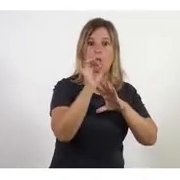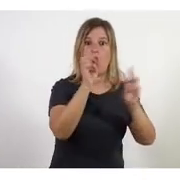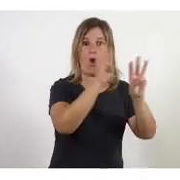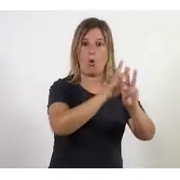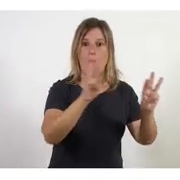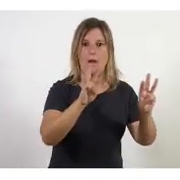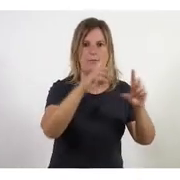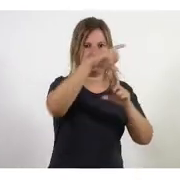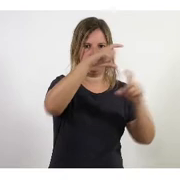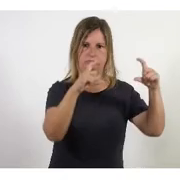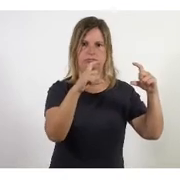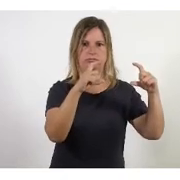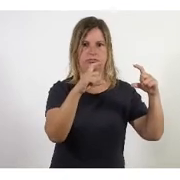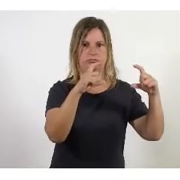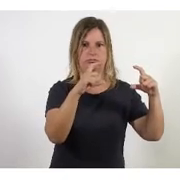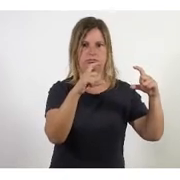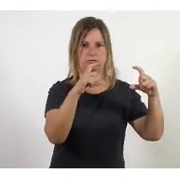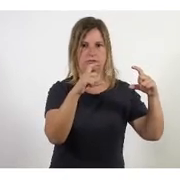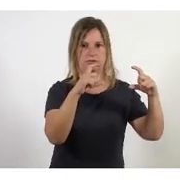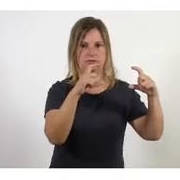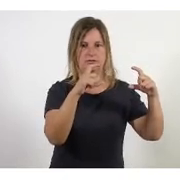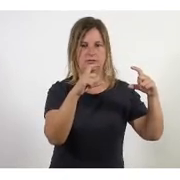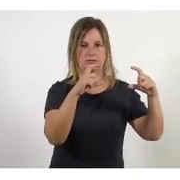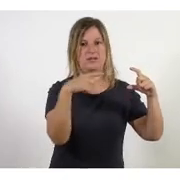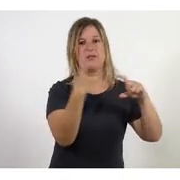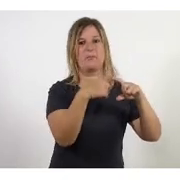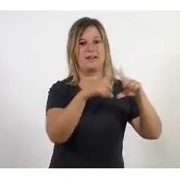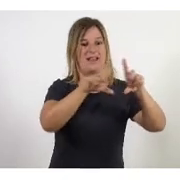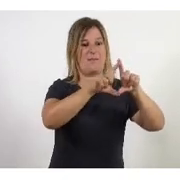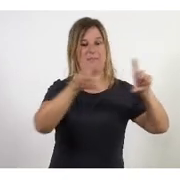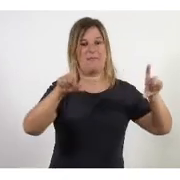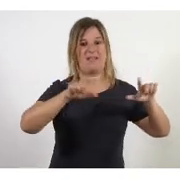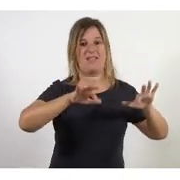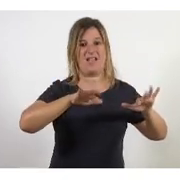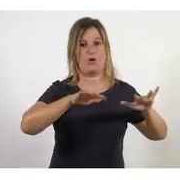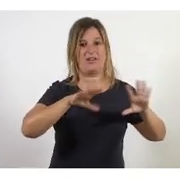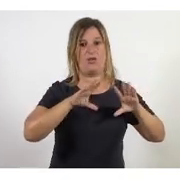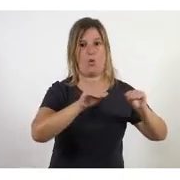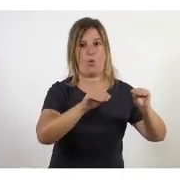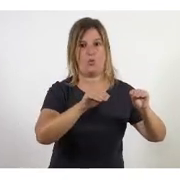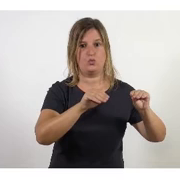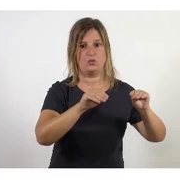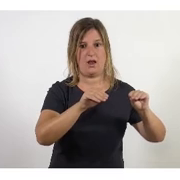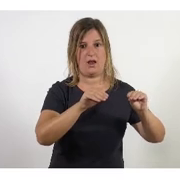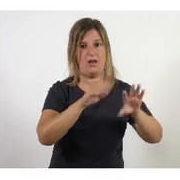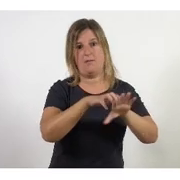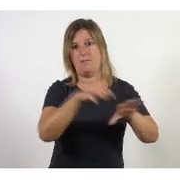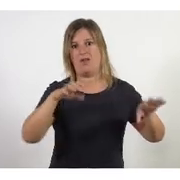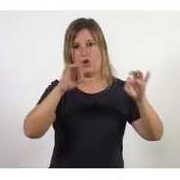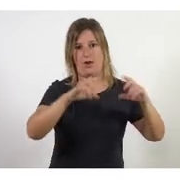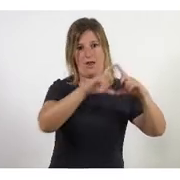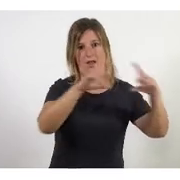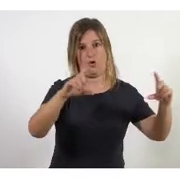web, feu-lo en horitzontal perquè les pantalles d'ordinadors, bàsicament, que fem servir tots i totes, doncs són